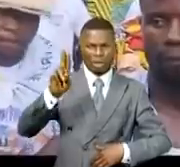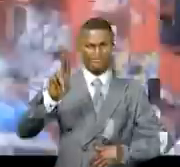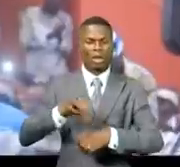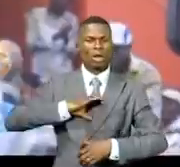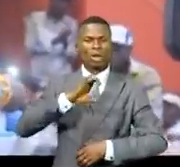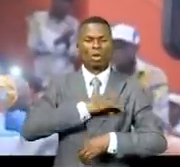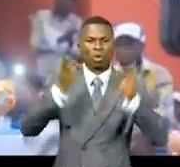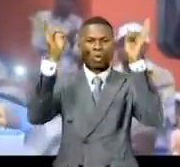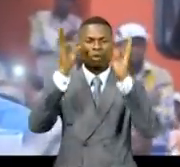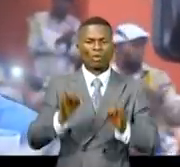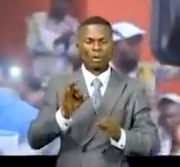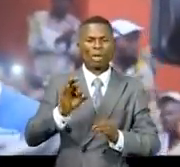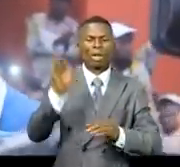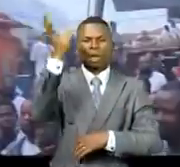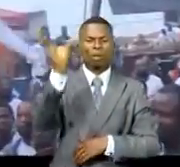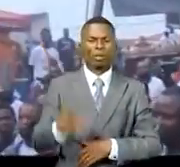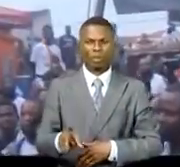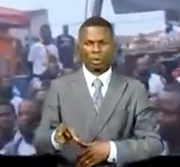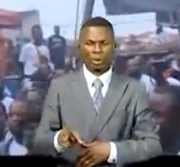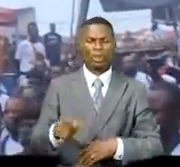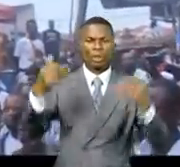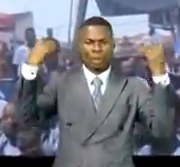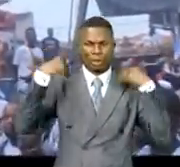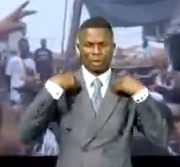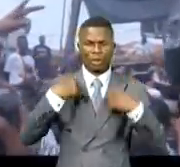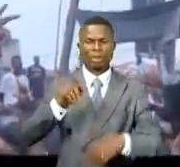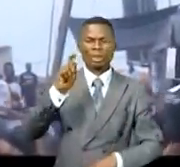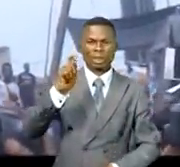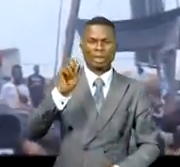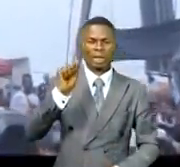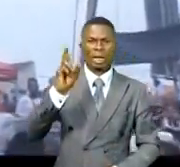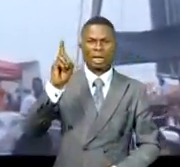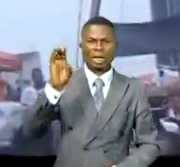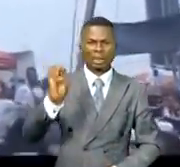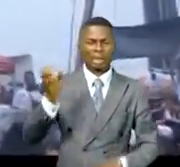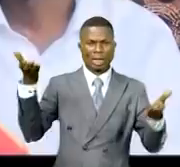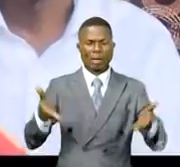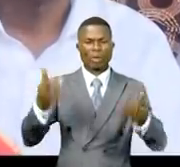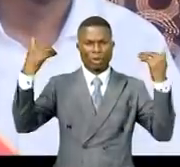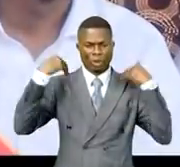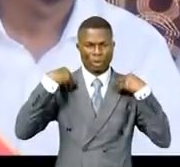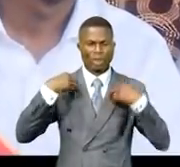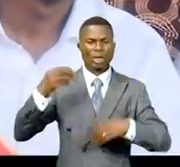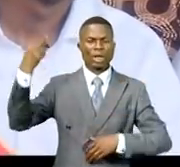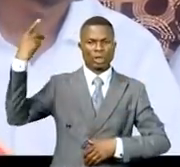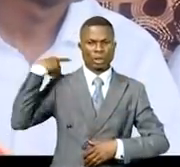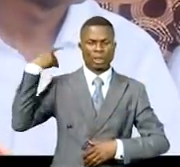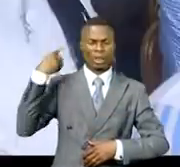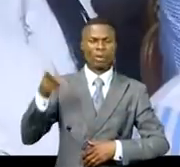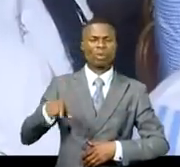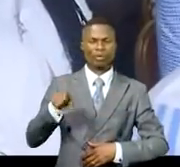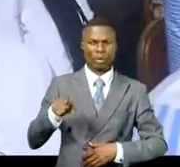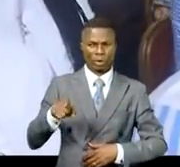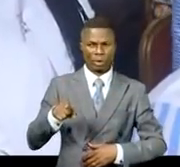comité fédéral du Congo central 3, dirigé par Tade Mbundondoki, en présence des cadres et des notables de cette province.